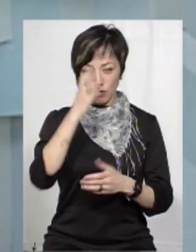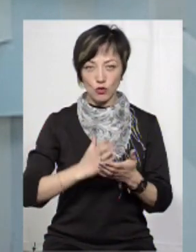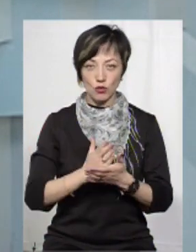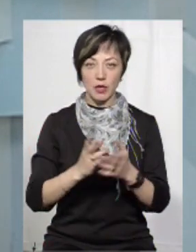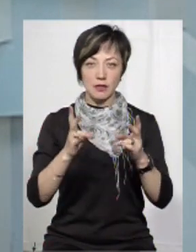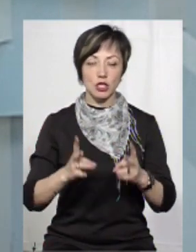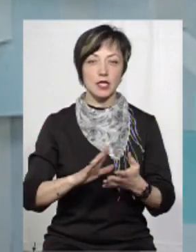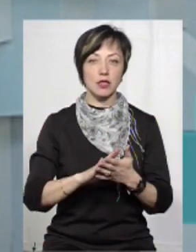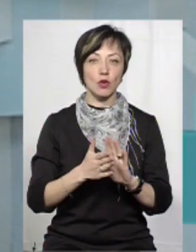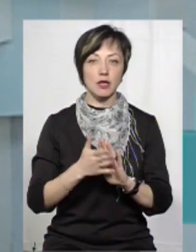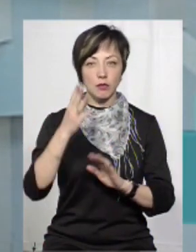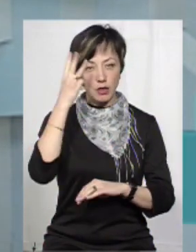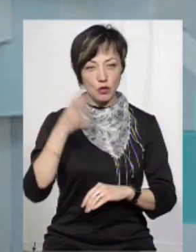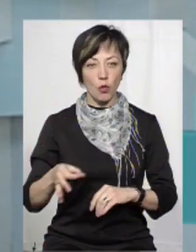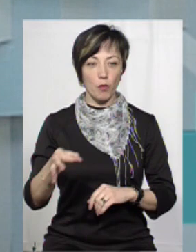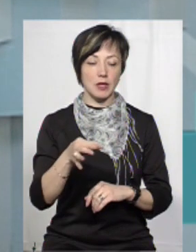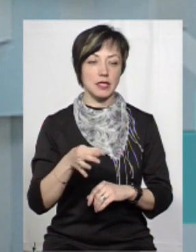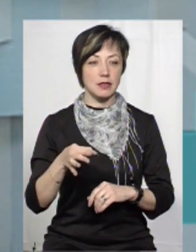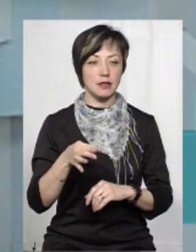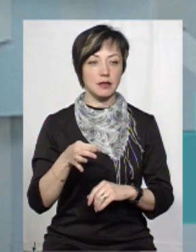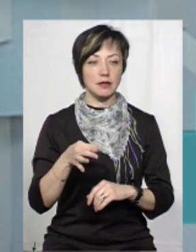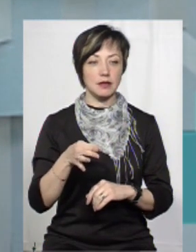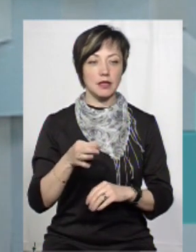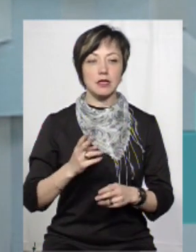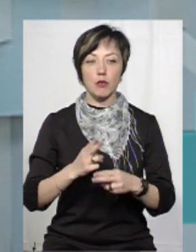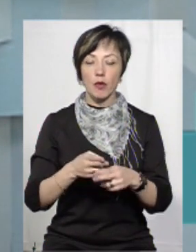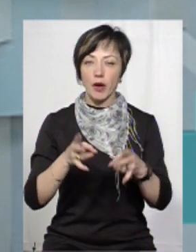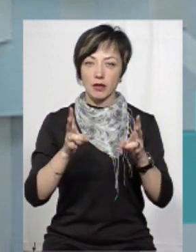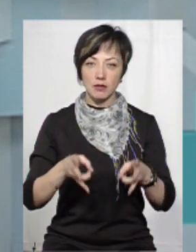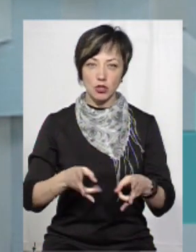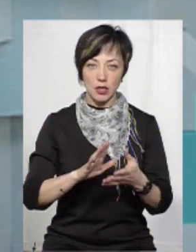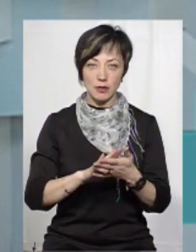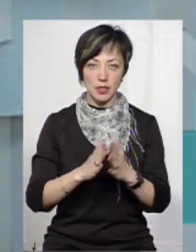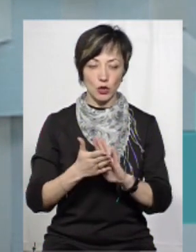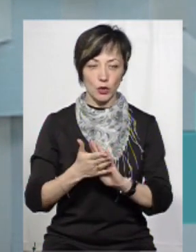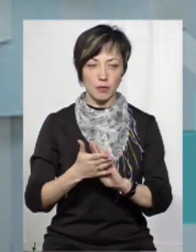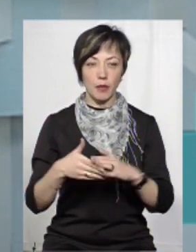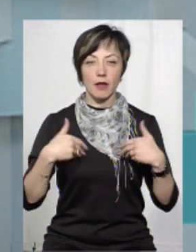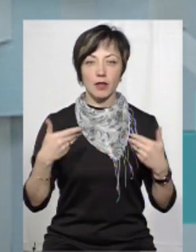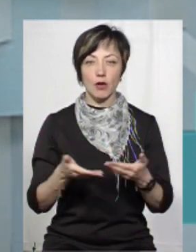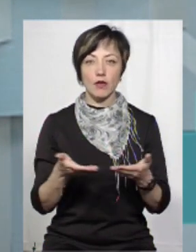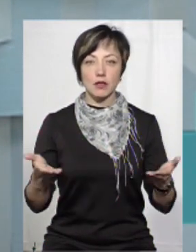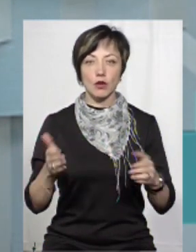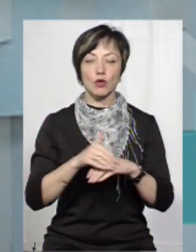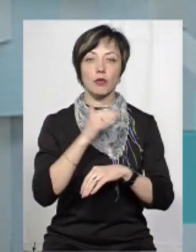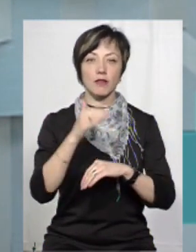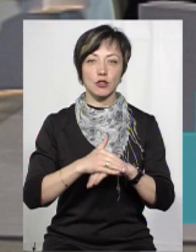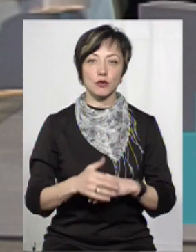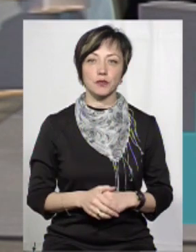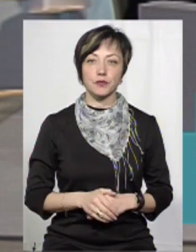Державної служби надзвичайних ситуацій у Хмельницькій області із запобігання надзвичайним ситуаціям. Вітаю вас. Добрий